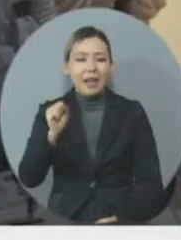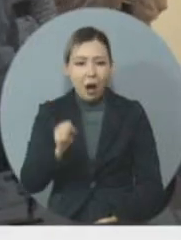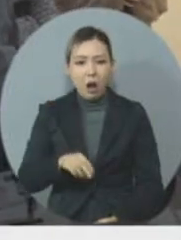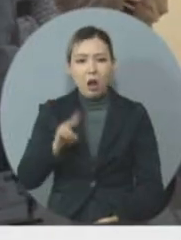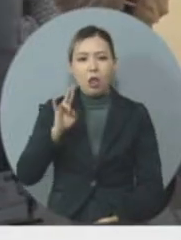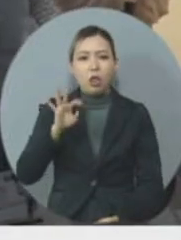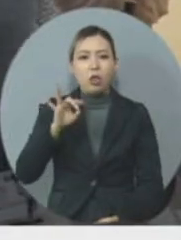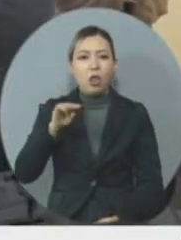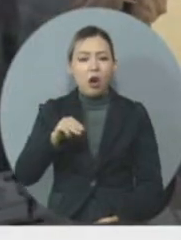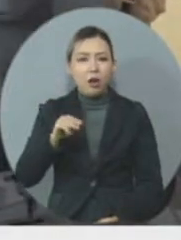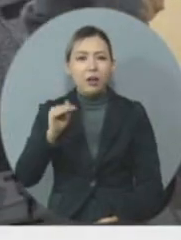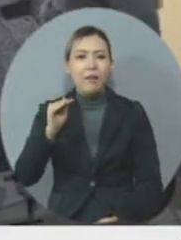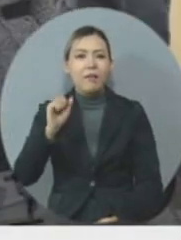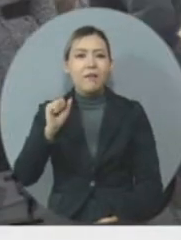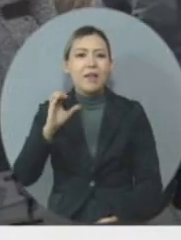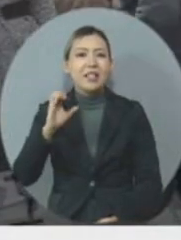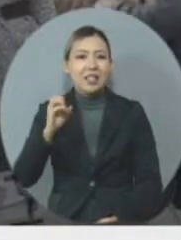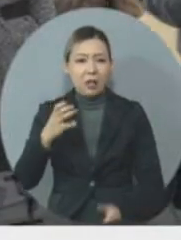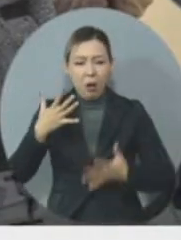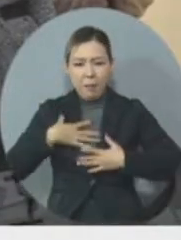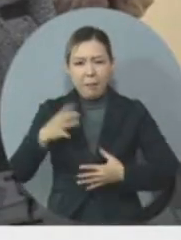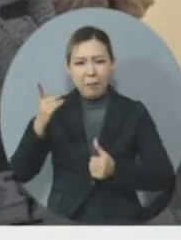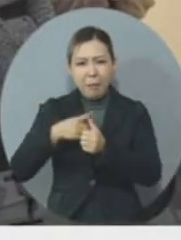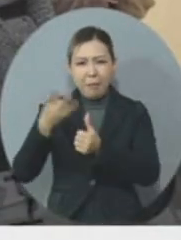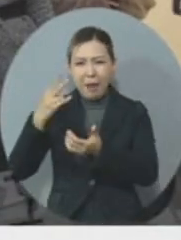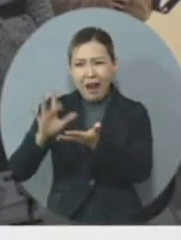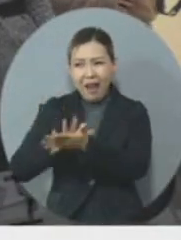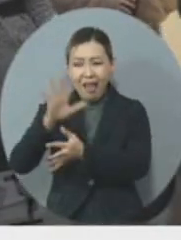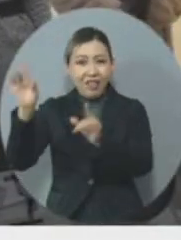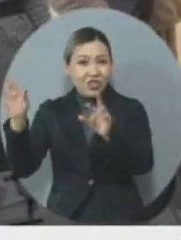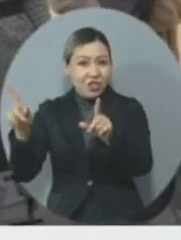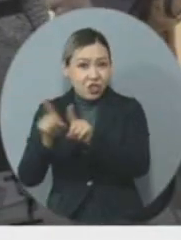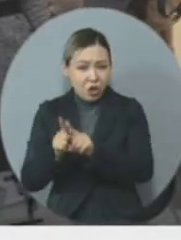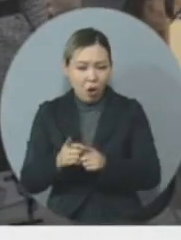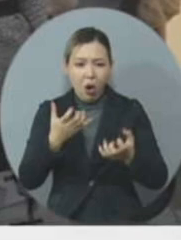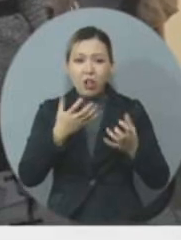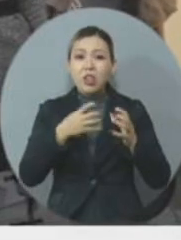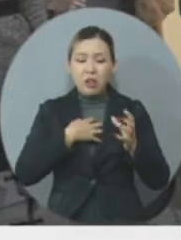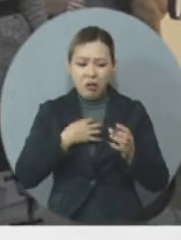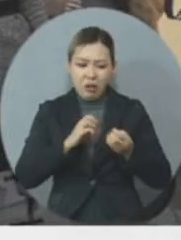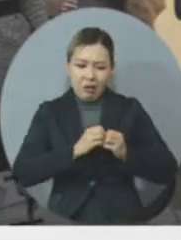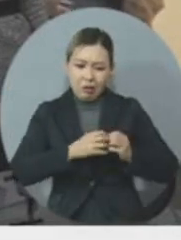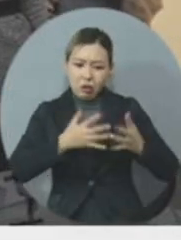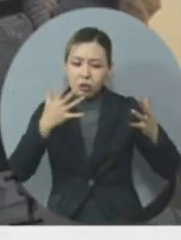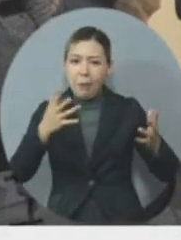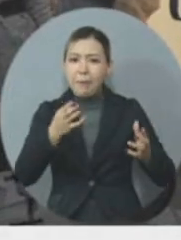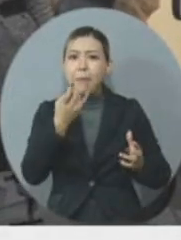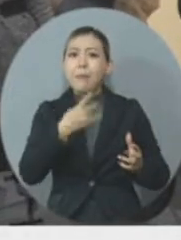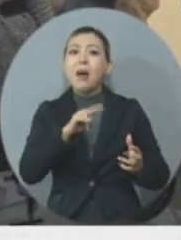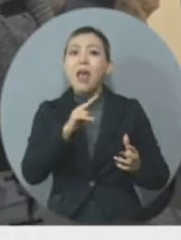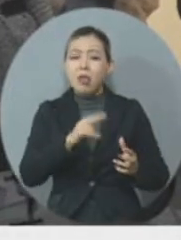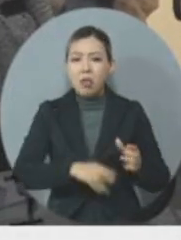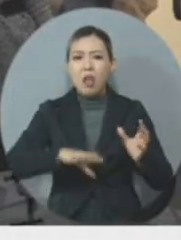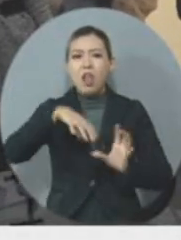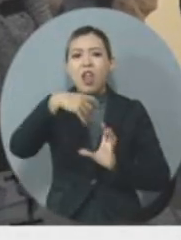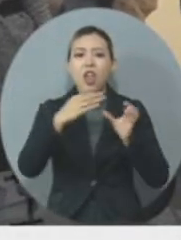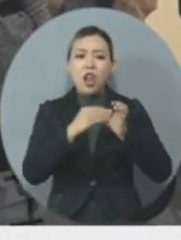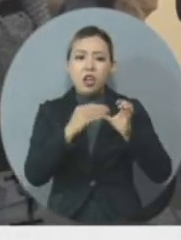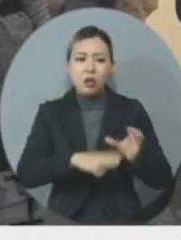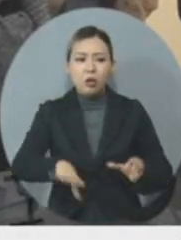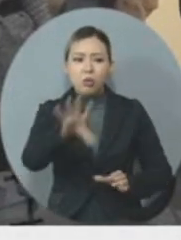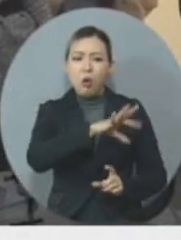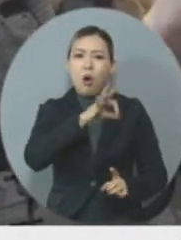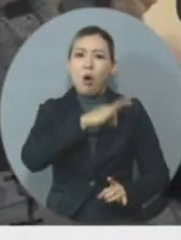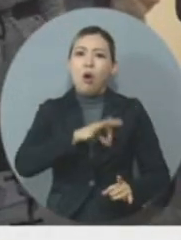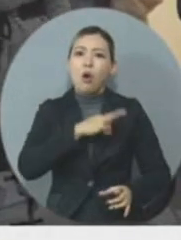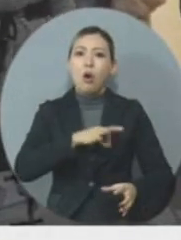том брэнд гаргаж ирж дэлхийгээс олон доллар оруулж ирж монголчуудыгаа эрдэнчүүдийг орлоготой болгоно. Эрдэнэ